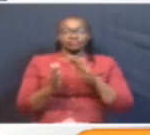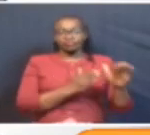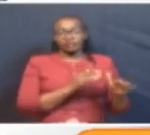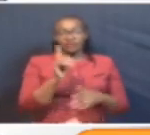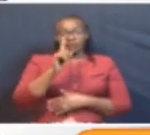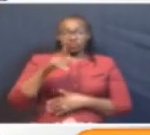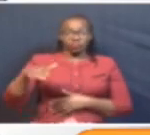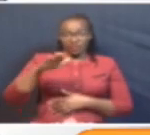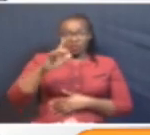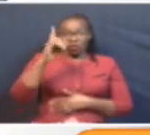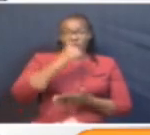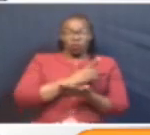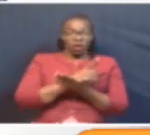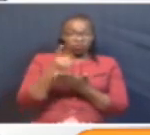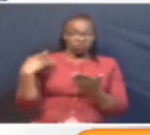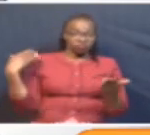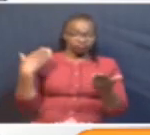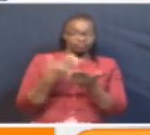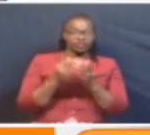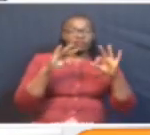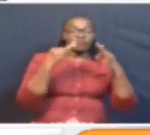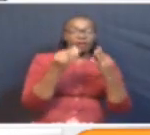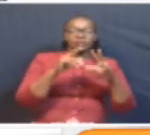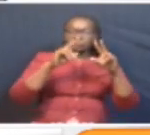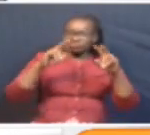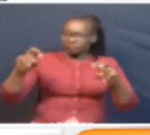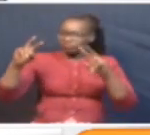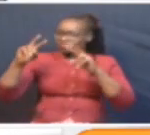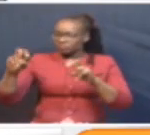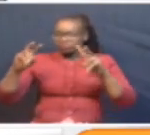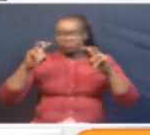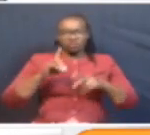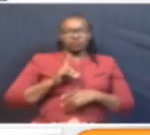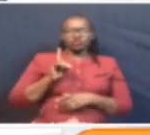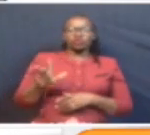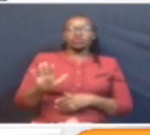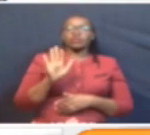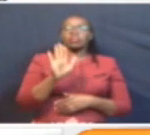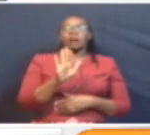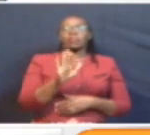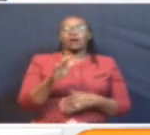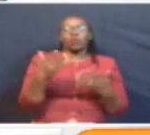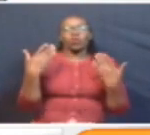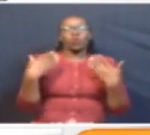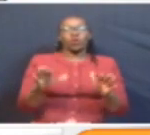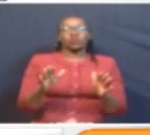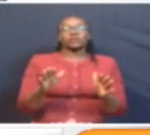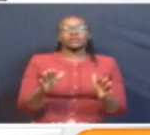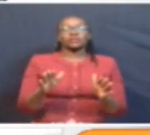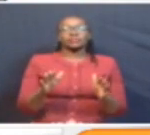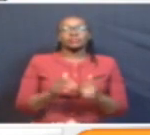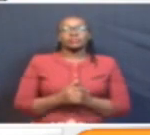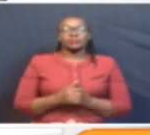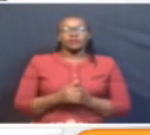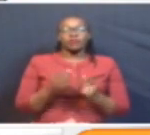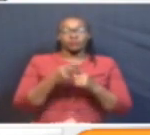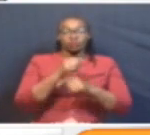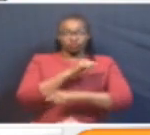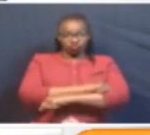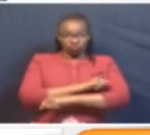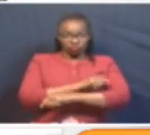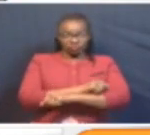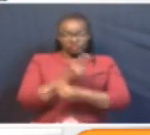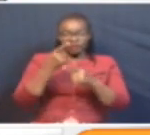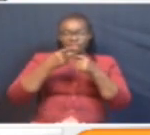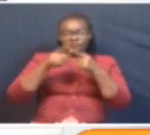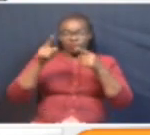Ni kwamba kwa juma moja sasa familia inamtafuta binti yao aliyetoweka shuleni katika hali ya kutatanisha. Mwanafunzi huyo wa kidato cha